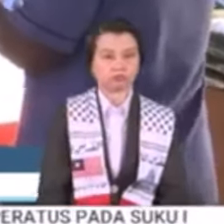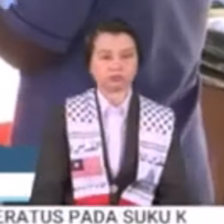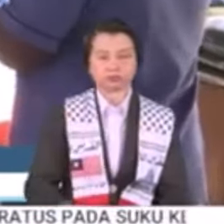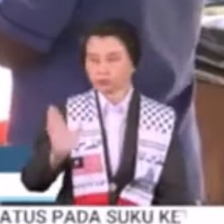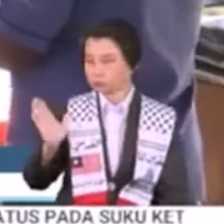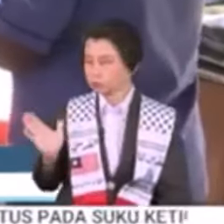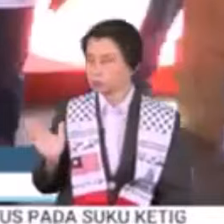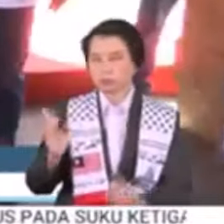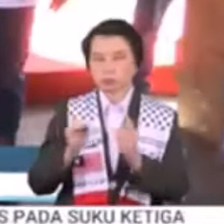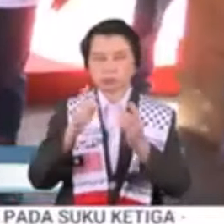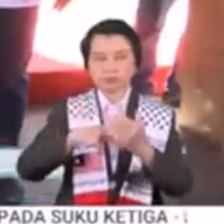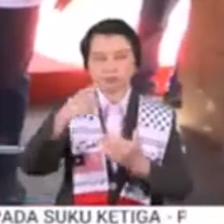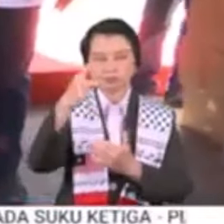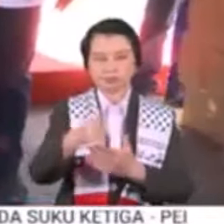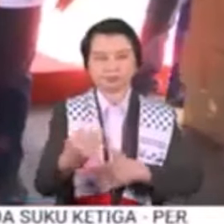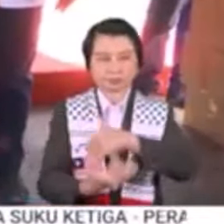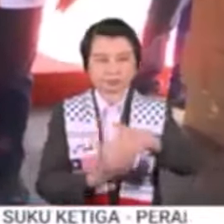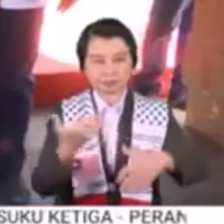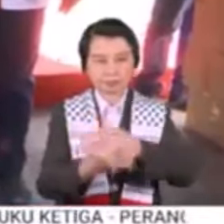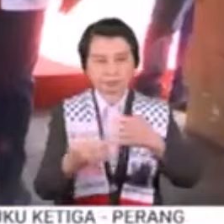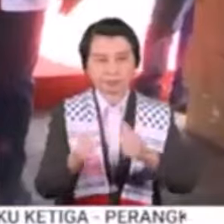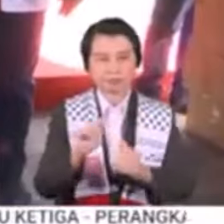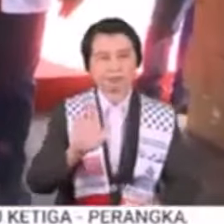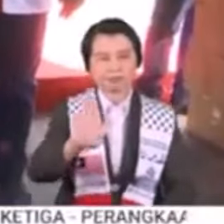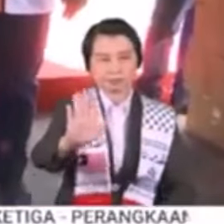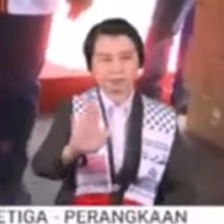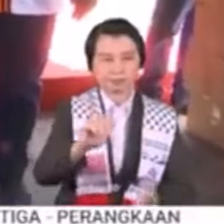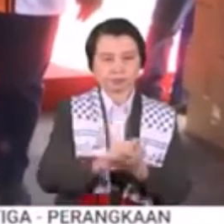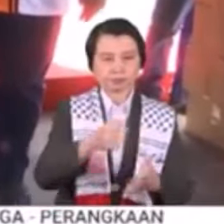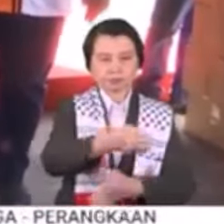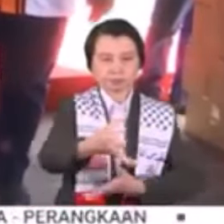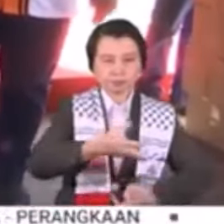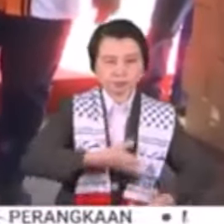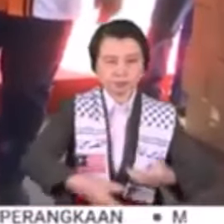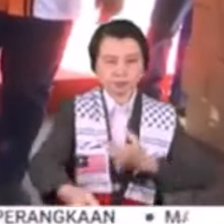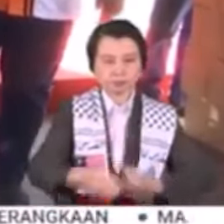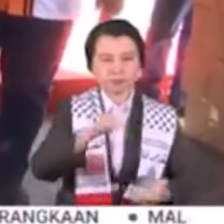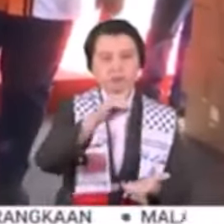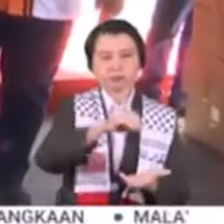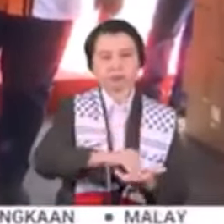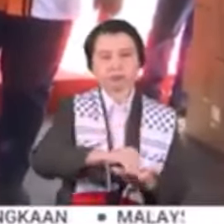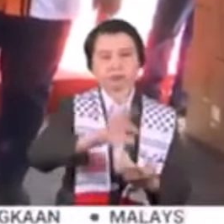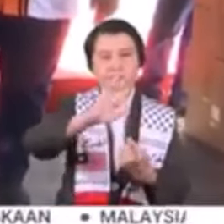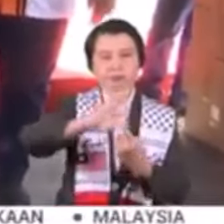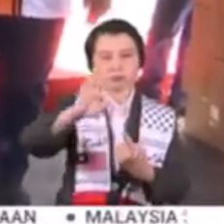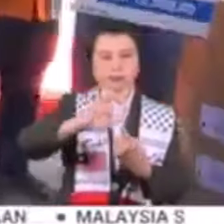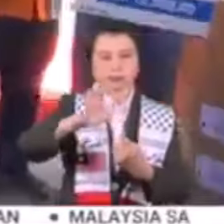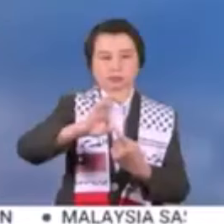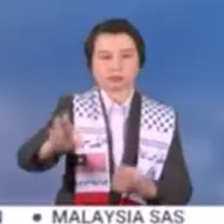Beliau ditemui pada program Ramah Mesra Madani bersama nelayan Pulau Pinang.